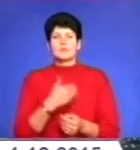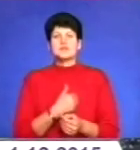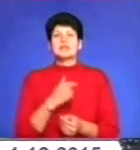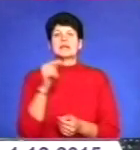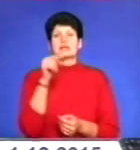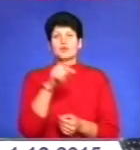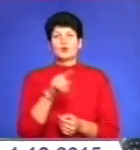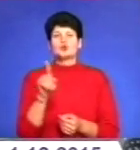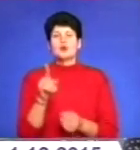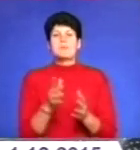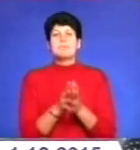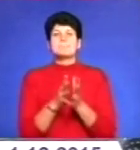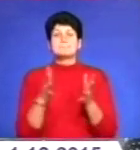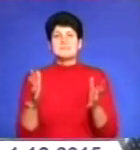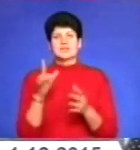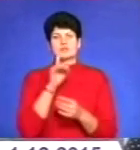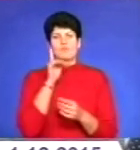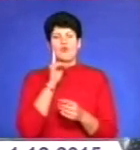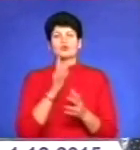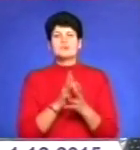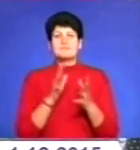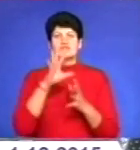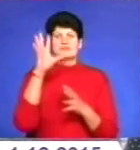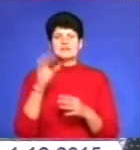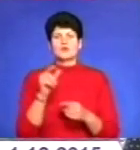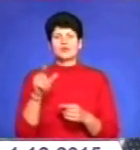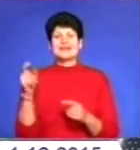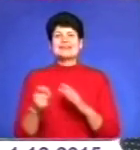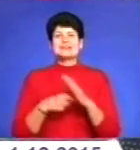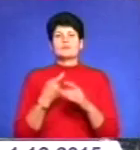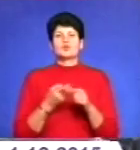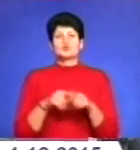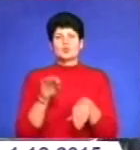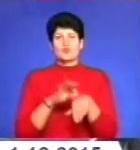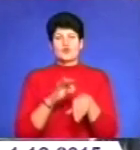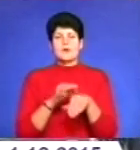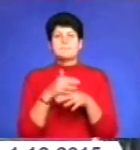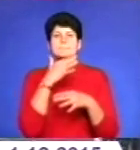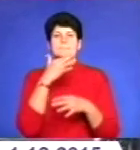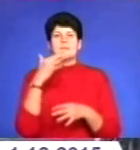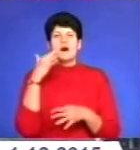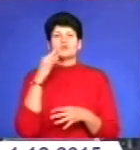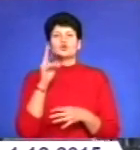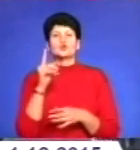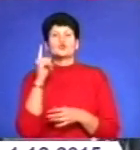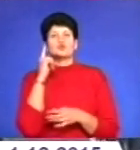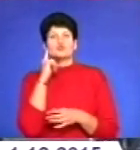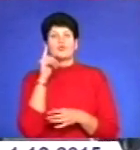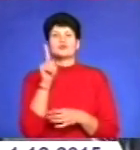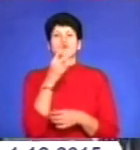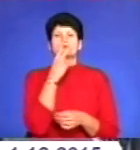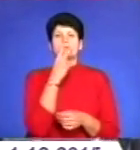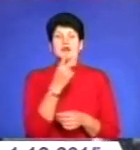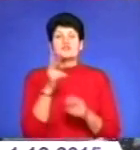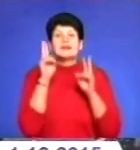щоб більше молоді, більше взагалі всіх людей дізнались про дану хворобу. Тому що багато хто щось чув, щось бачив, але він не